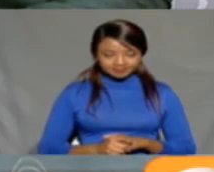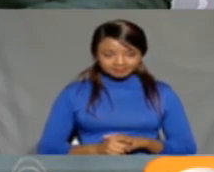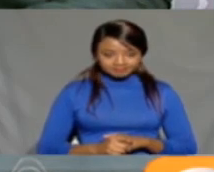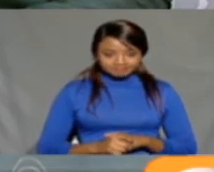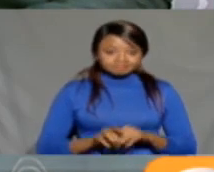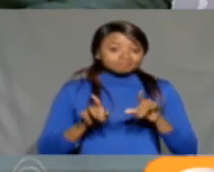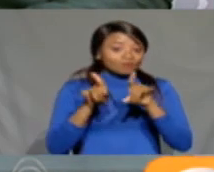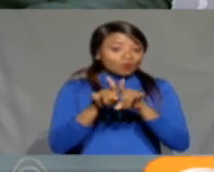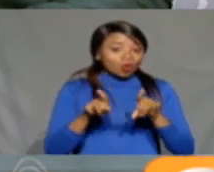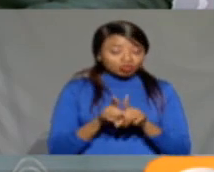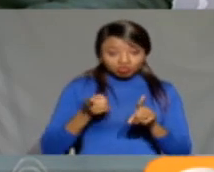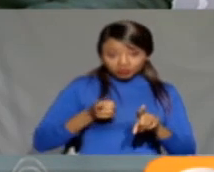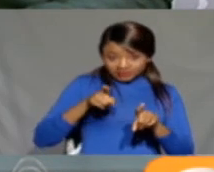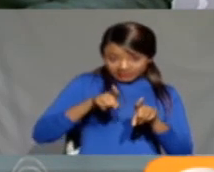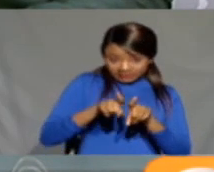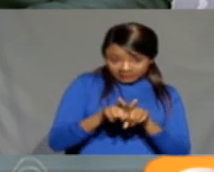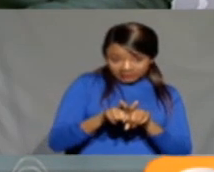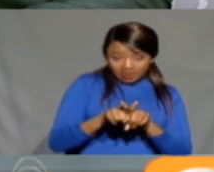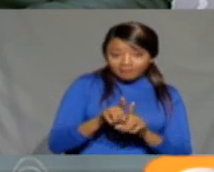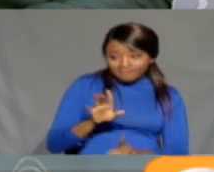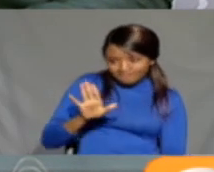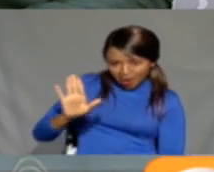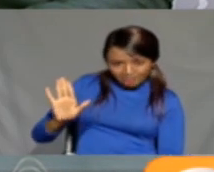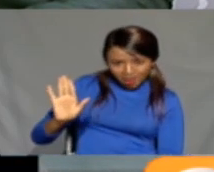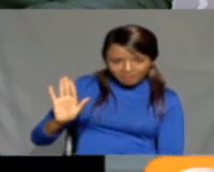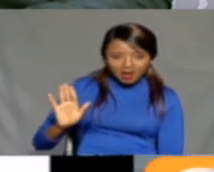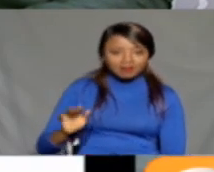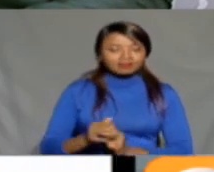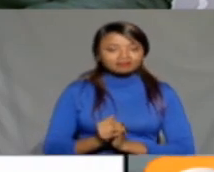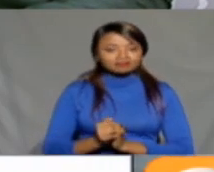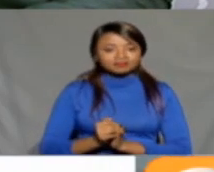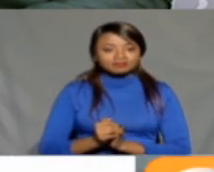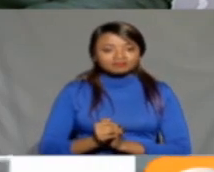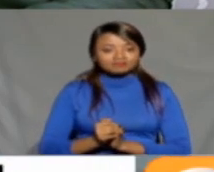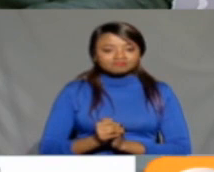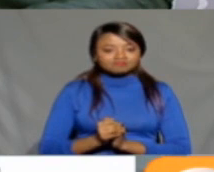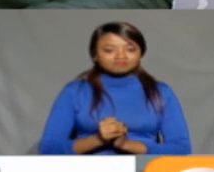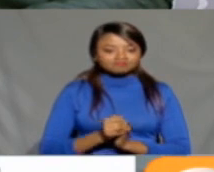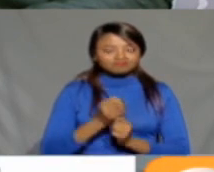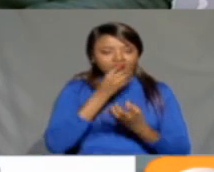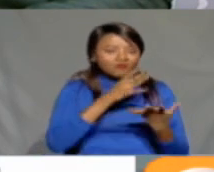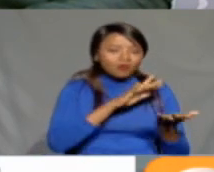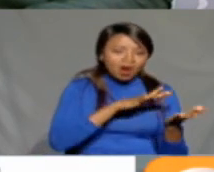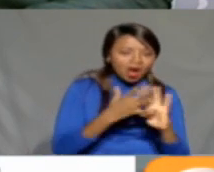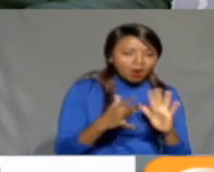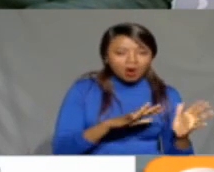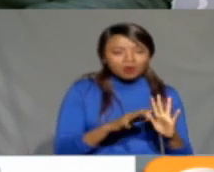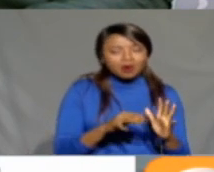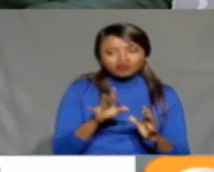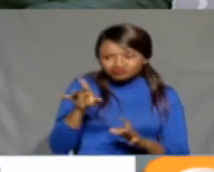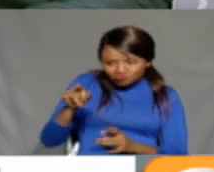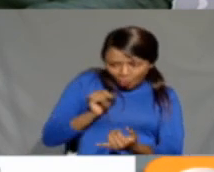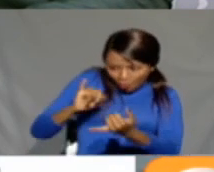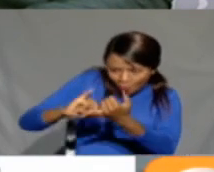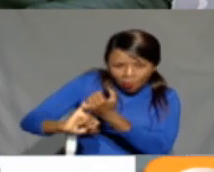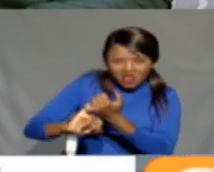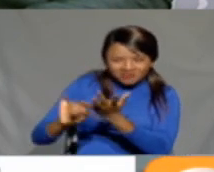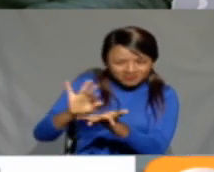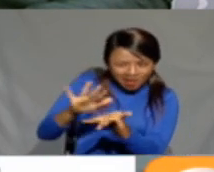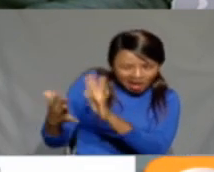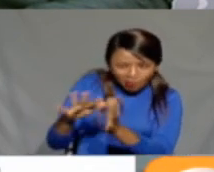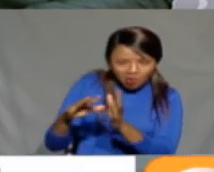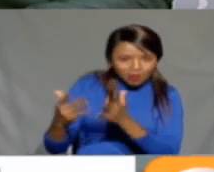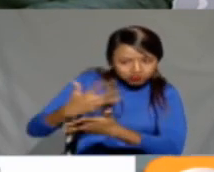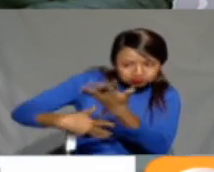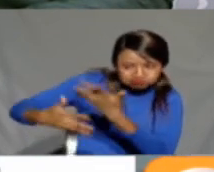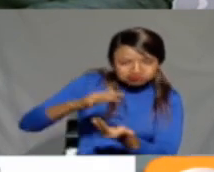Na mkuu hayo ya kijiri dadake mdogo Tob Cohen, Gabriella Cohen, amezungumza namna walivyomfahamu Sara Wairimu Kamotho ambaye ni mshukiwa